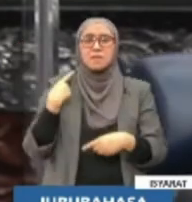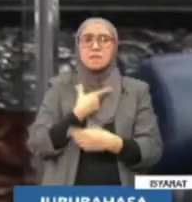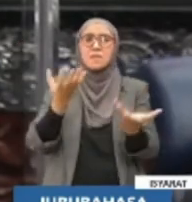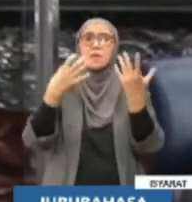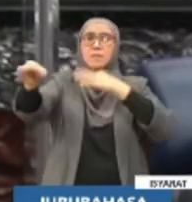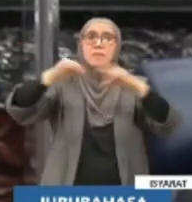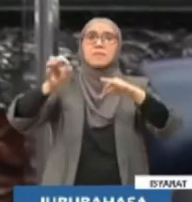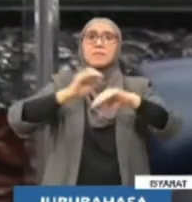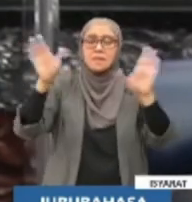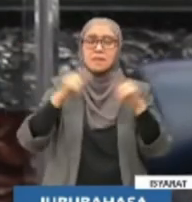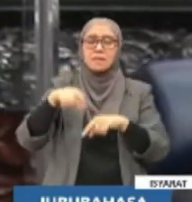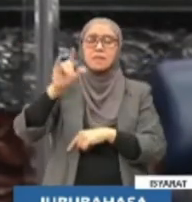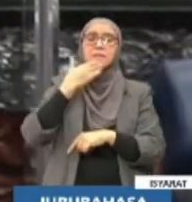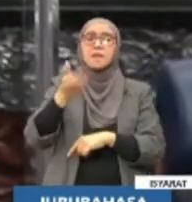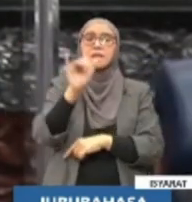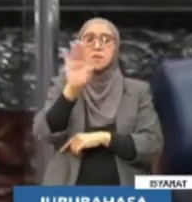soalan saya tanyakan